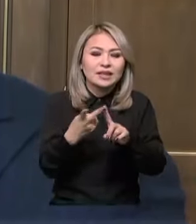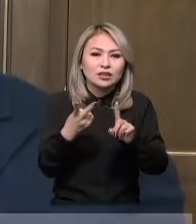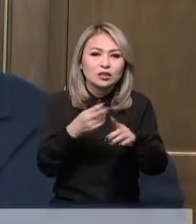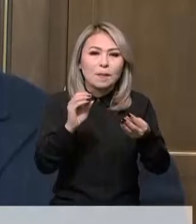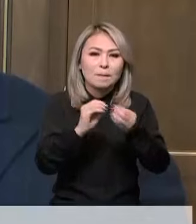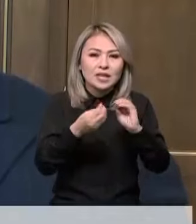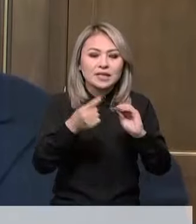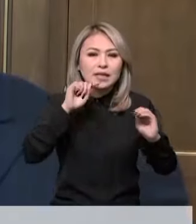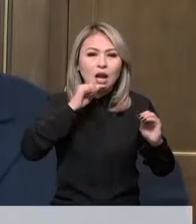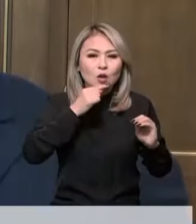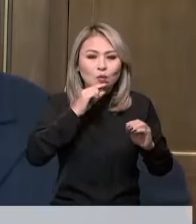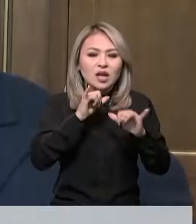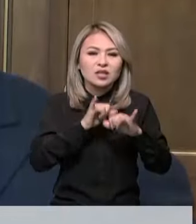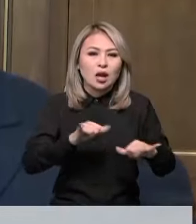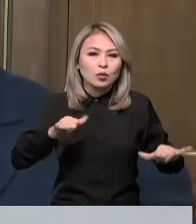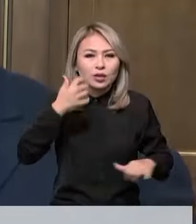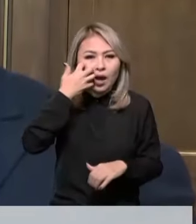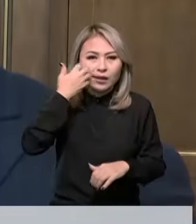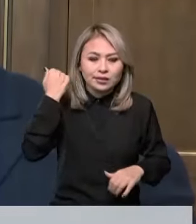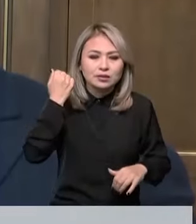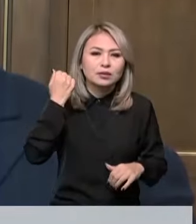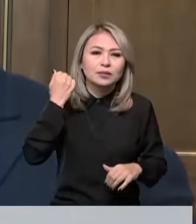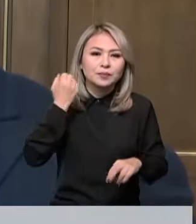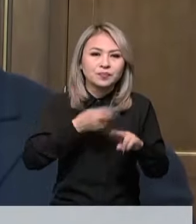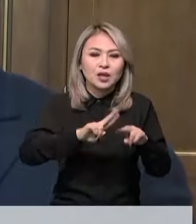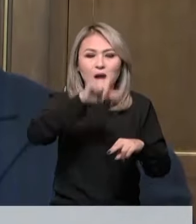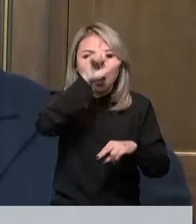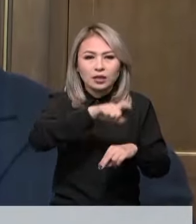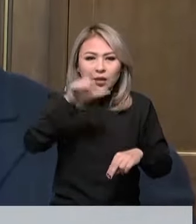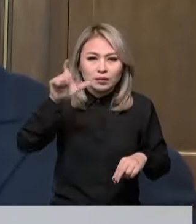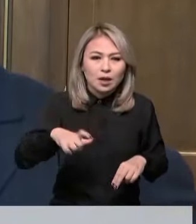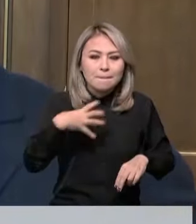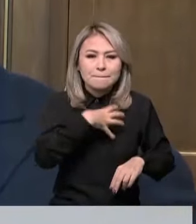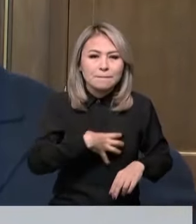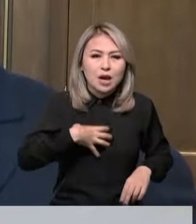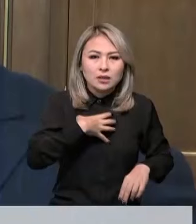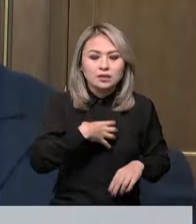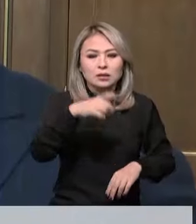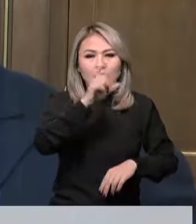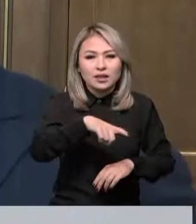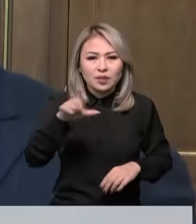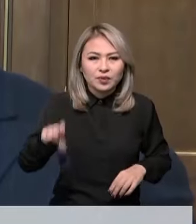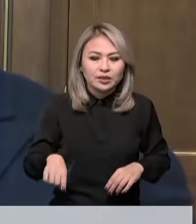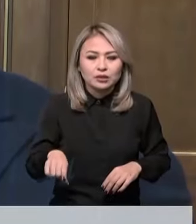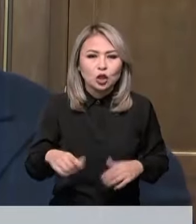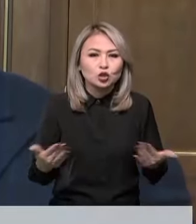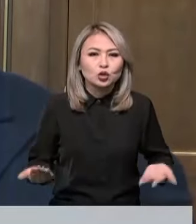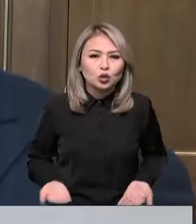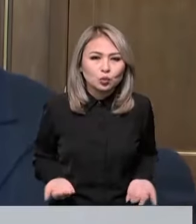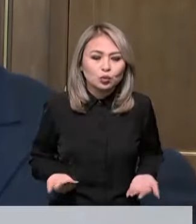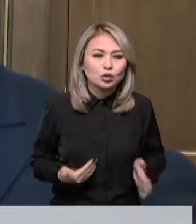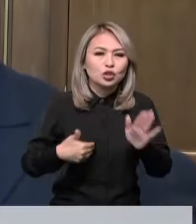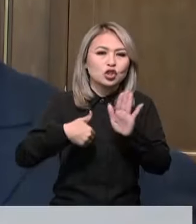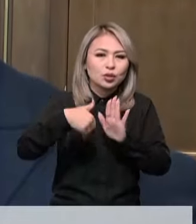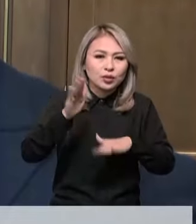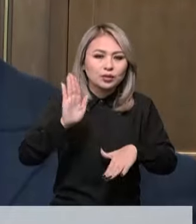осы экономикалық дамудың арқасында адамдардыға маңызды адамдардың тұрмысын жақсы